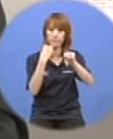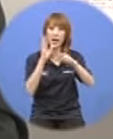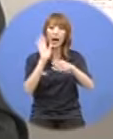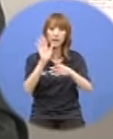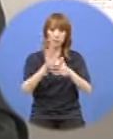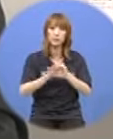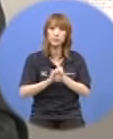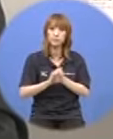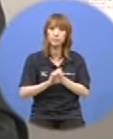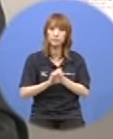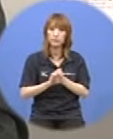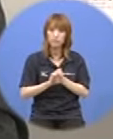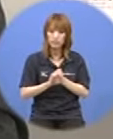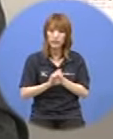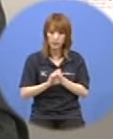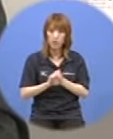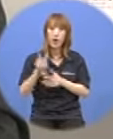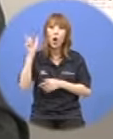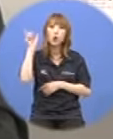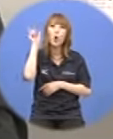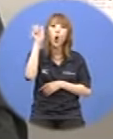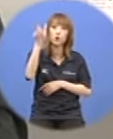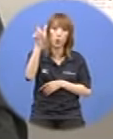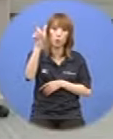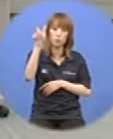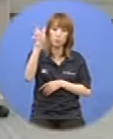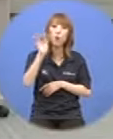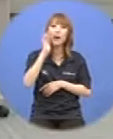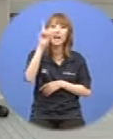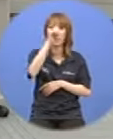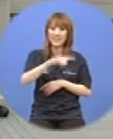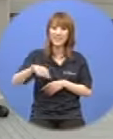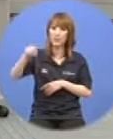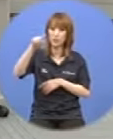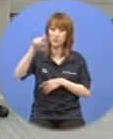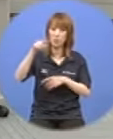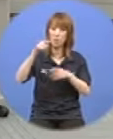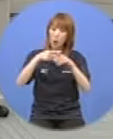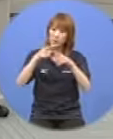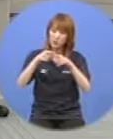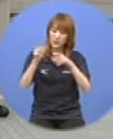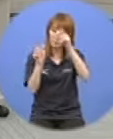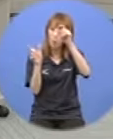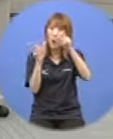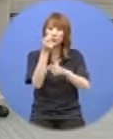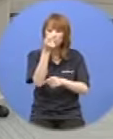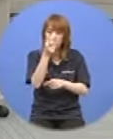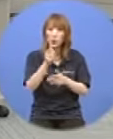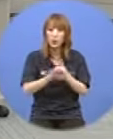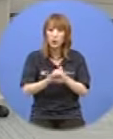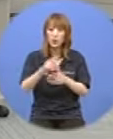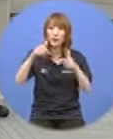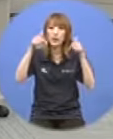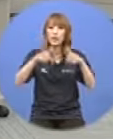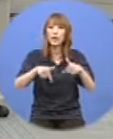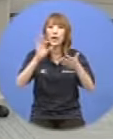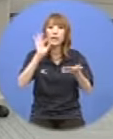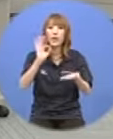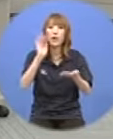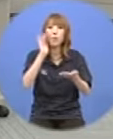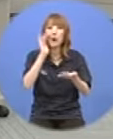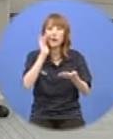から一周の高速道路ももうちょいぐらいになってきたんですね、うん、それから京奈和ができましたしね、 はい、 でもだいぶマシにな